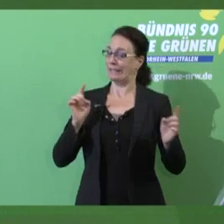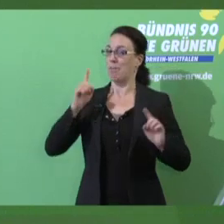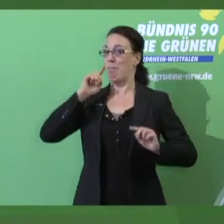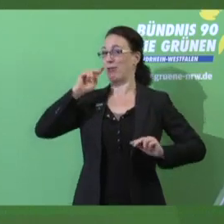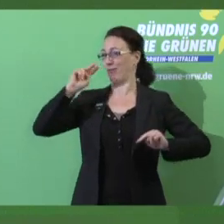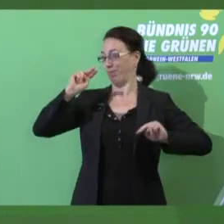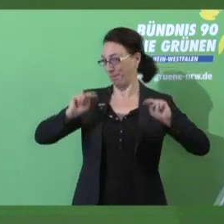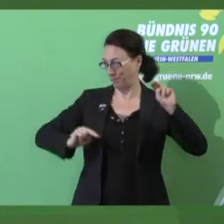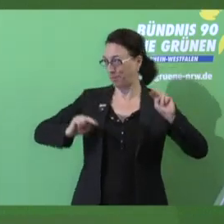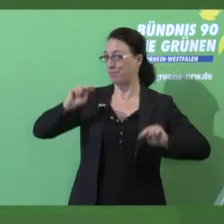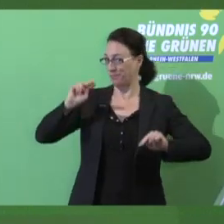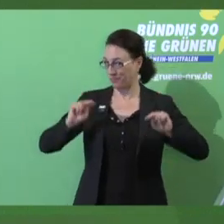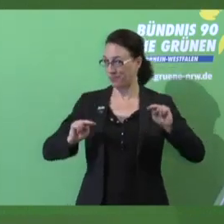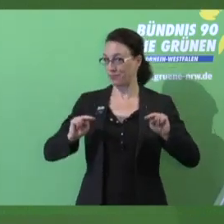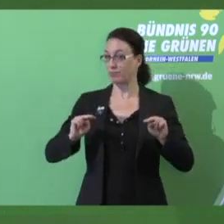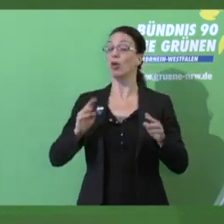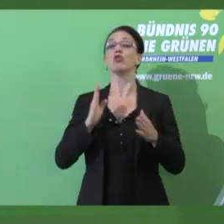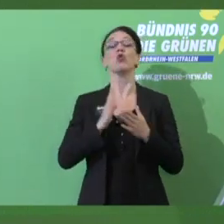Wir haben uns verständigt,